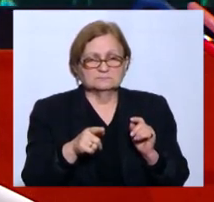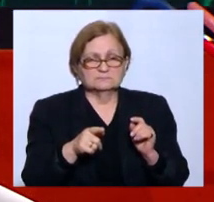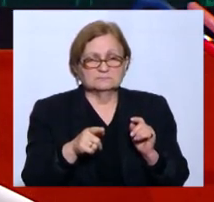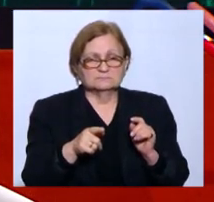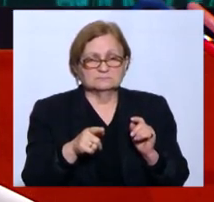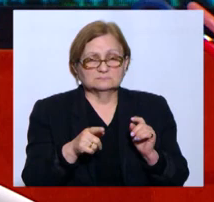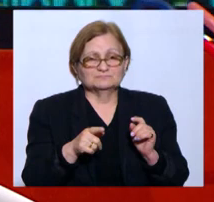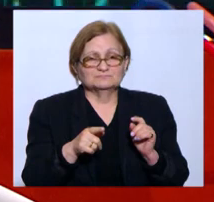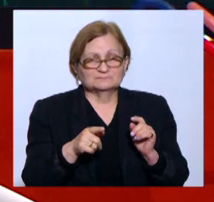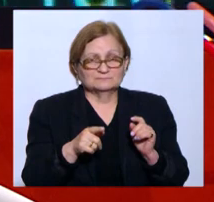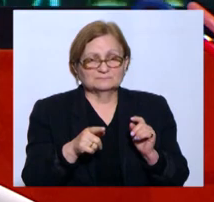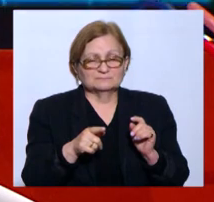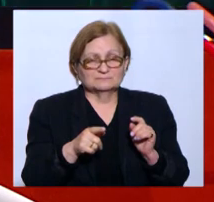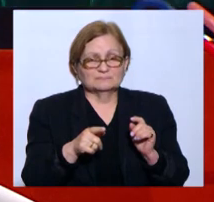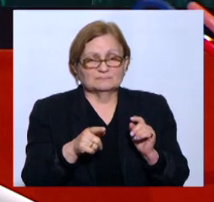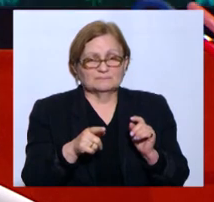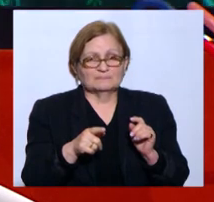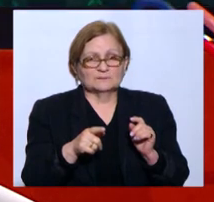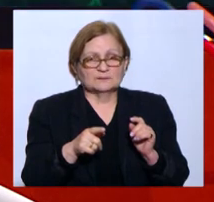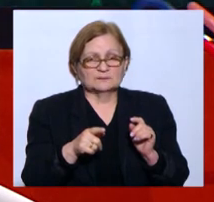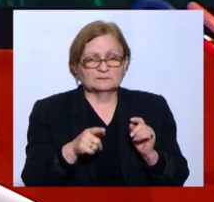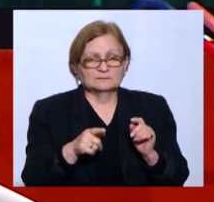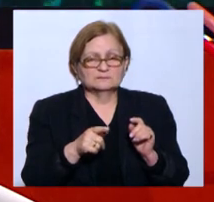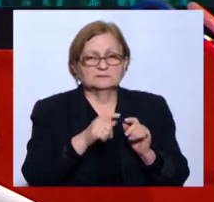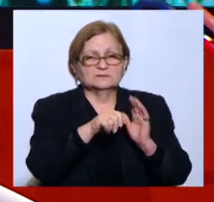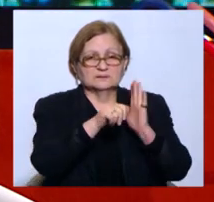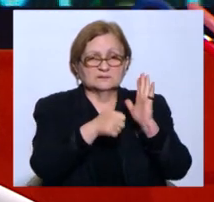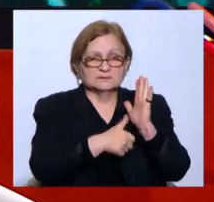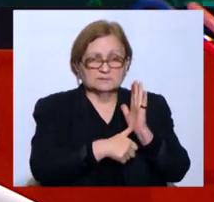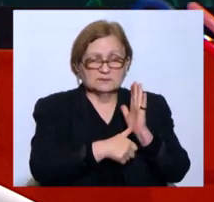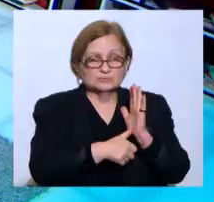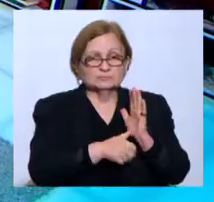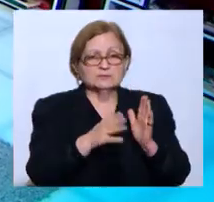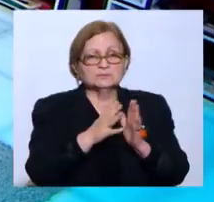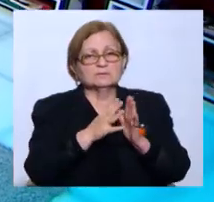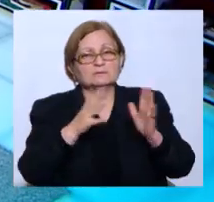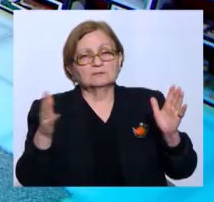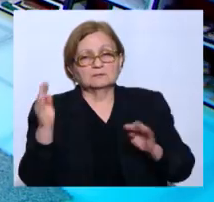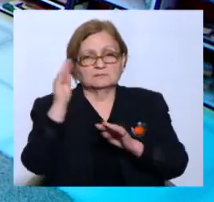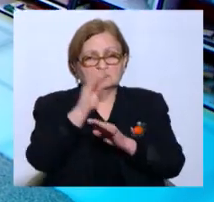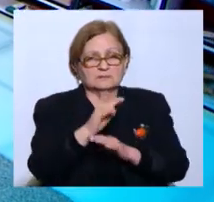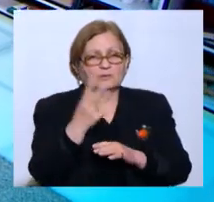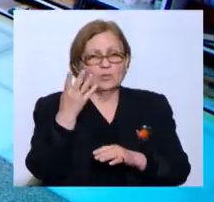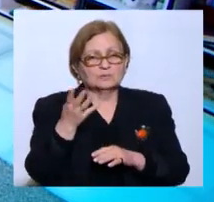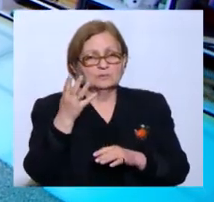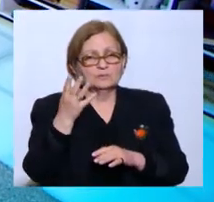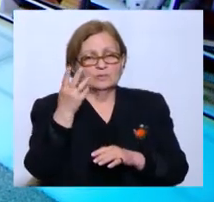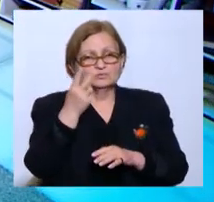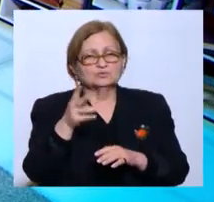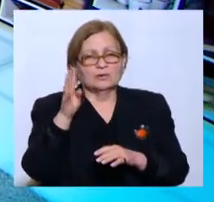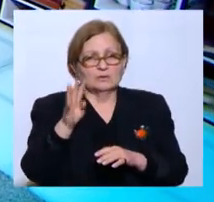ანუ 1 D 2 3 4 6 გაკვეთილი გავიდა და 16 გაიზარდა 40-მდე 24-ით.